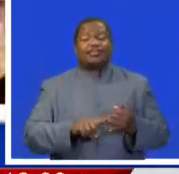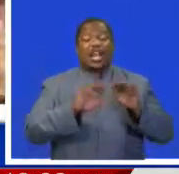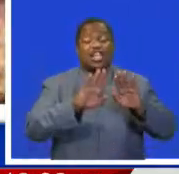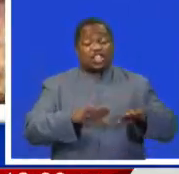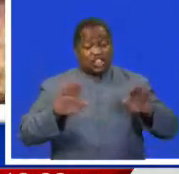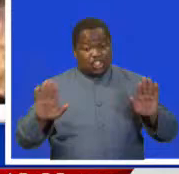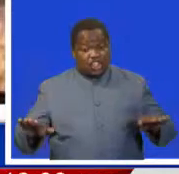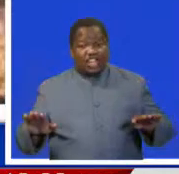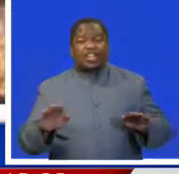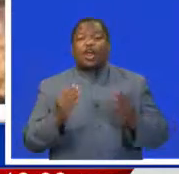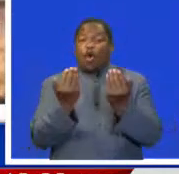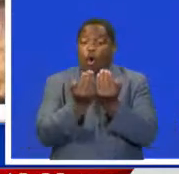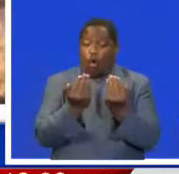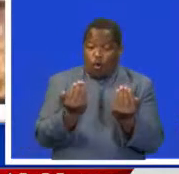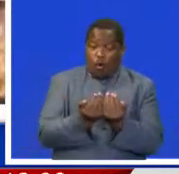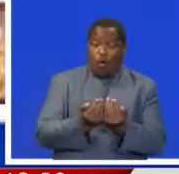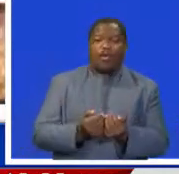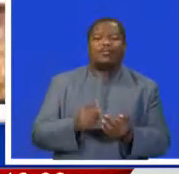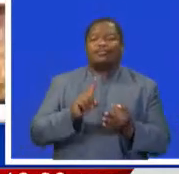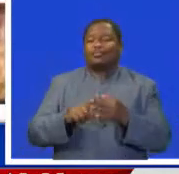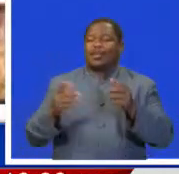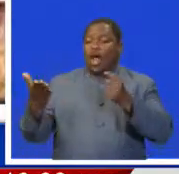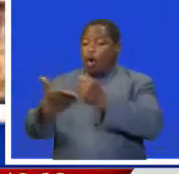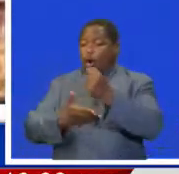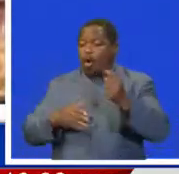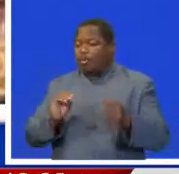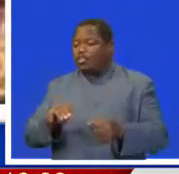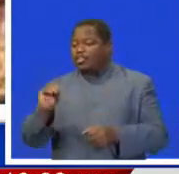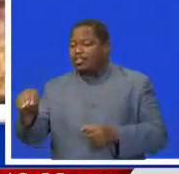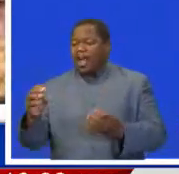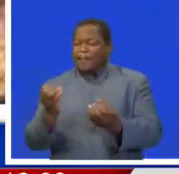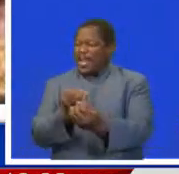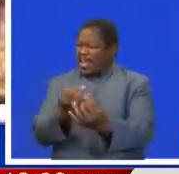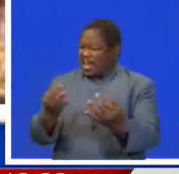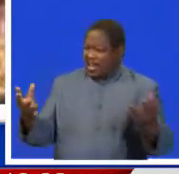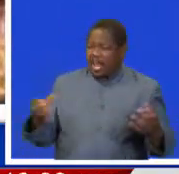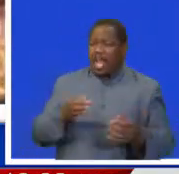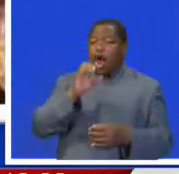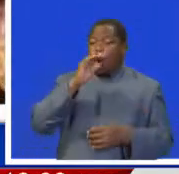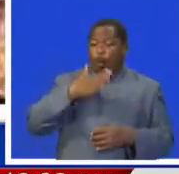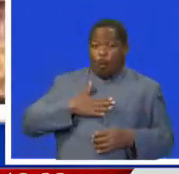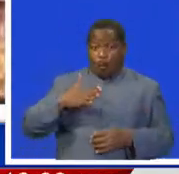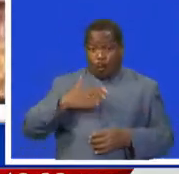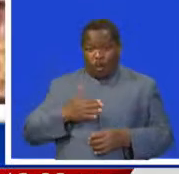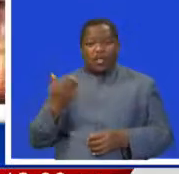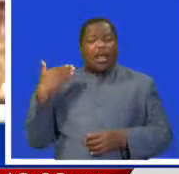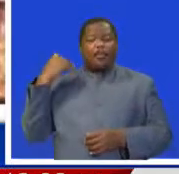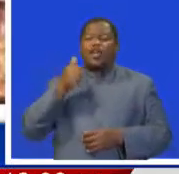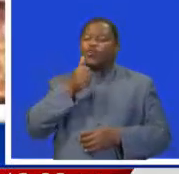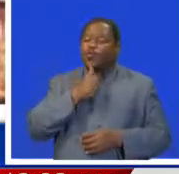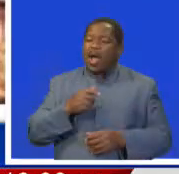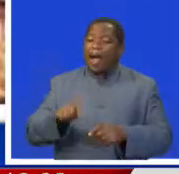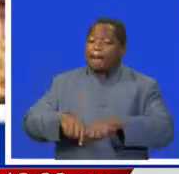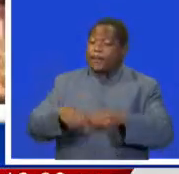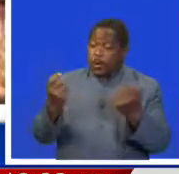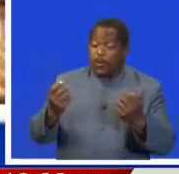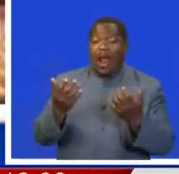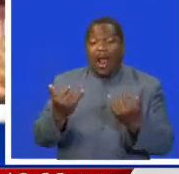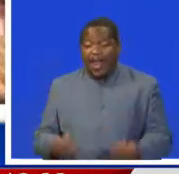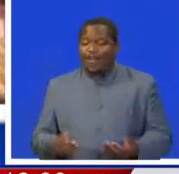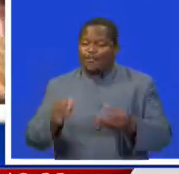lesizuzako solo yaba khona nanyalo lo seyilungile but awusuza labanye ndi kakhulu imiti longakhanza sibantu nje nasibala